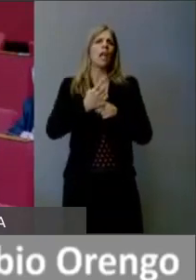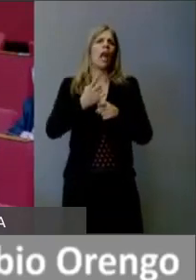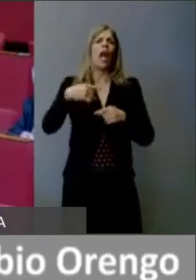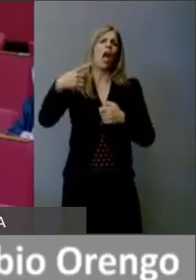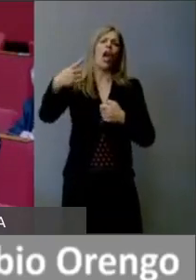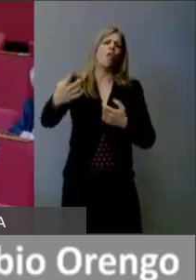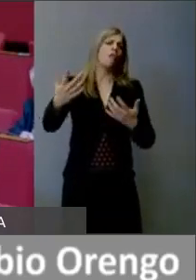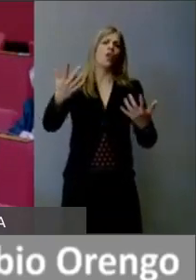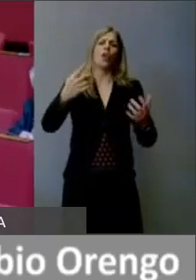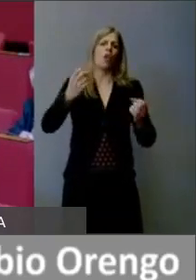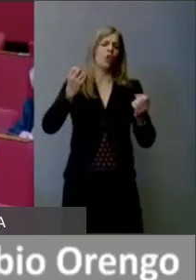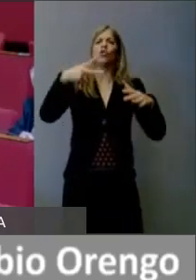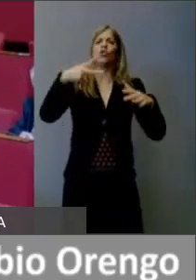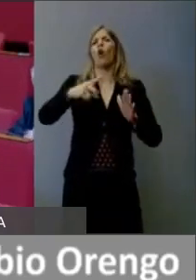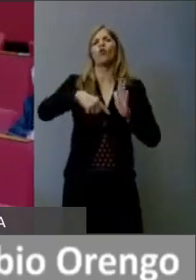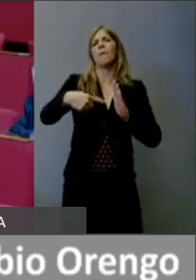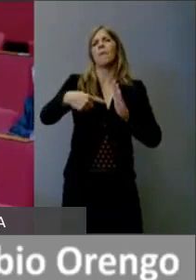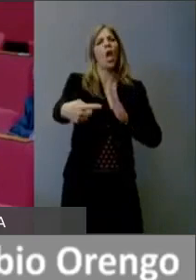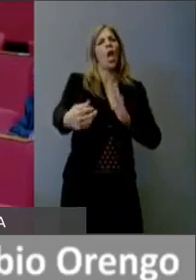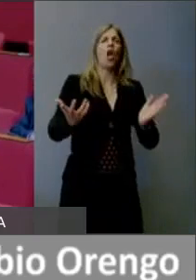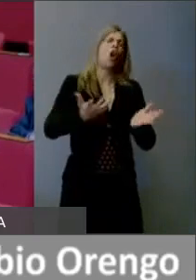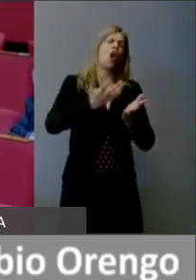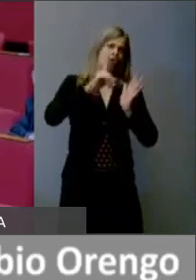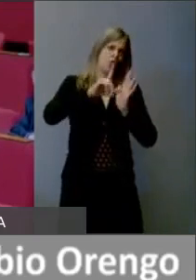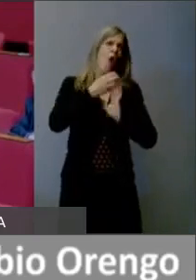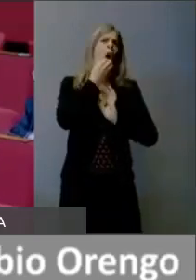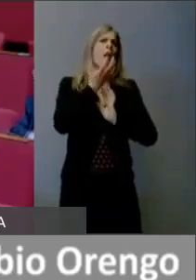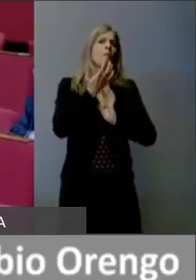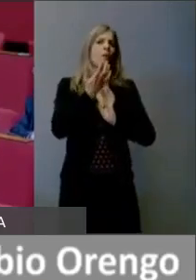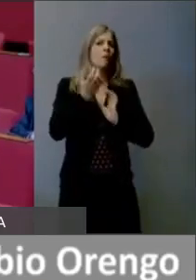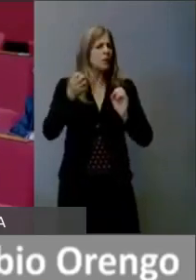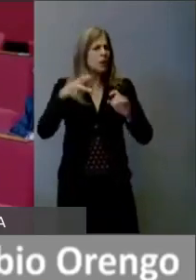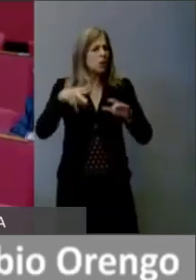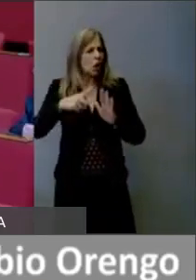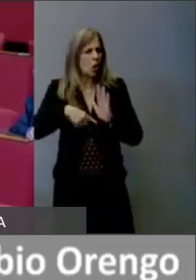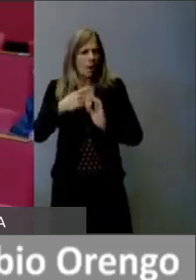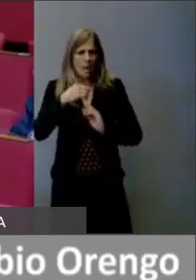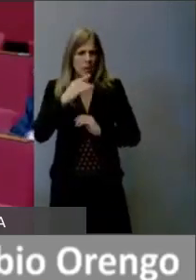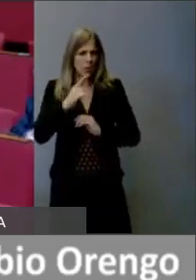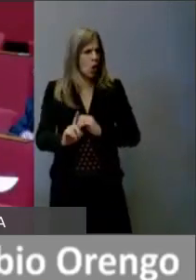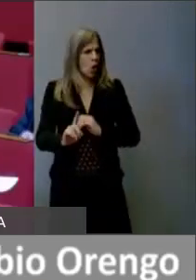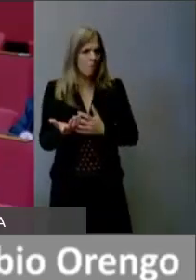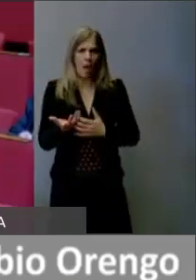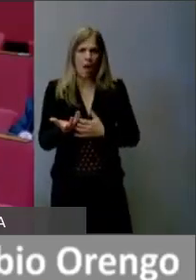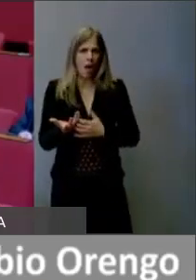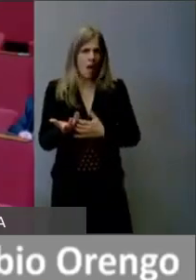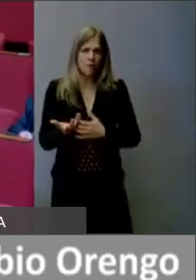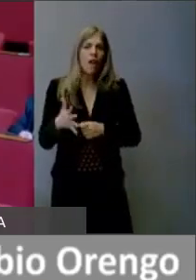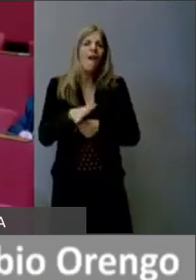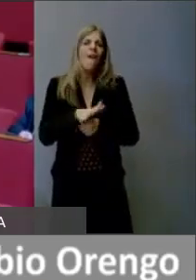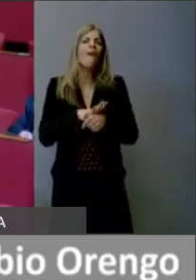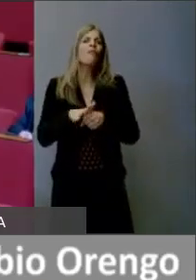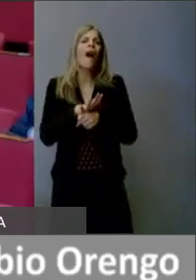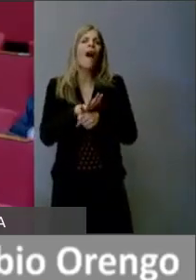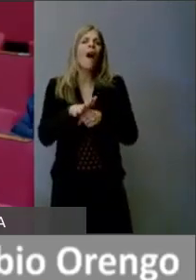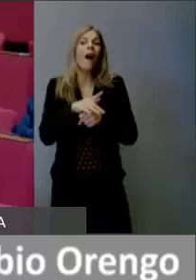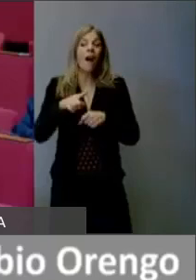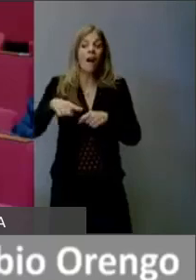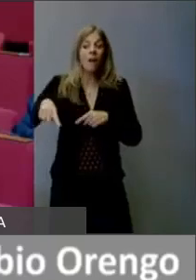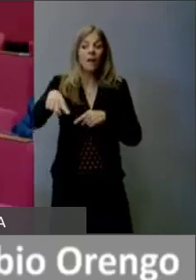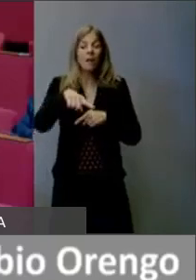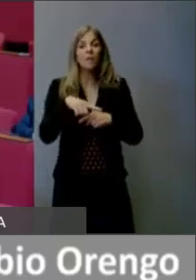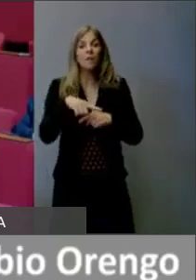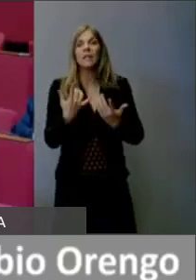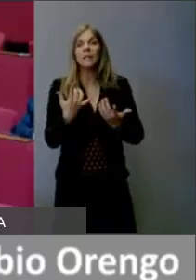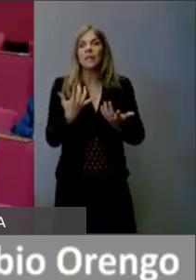prossimi 18 mesi. Non è sufficiente, le persone hanno bisogno, a maggior ragione, in questa fase di precarietà totale sotto